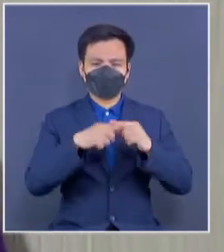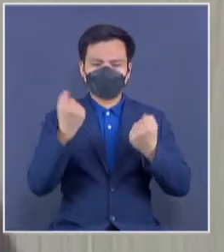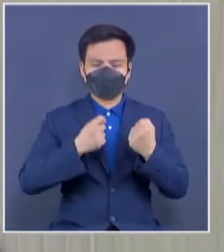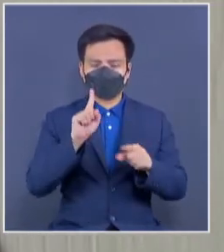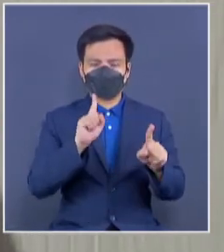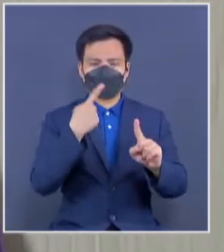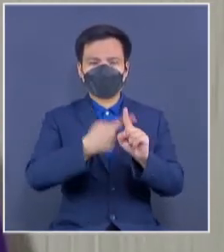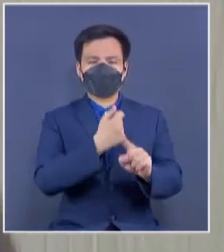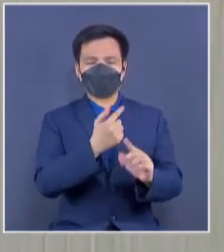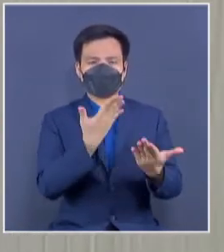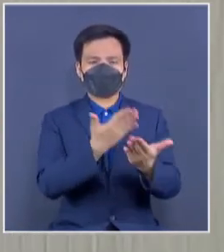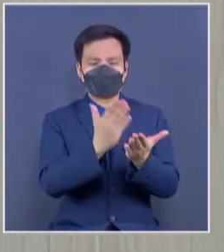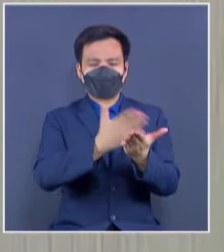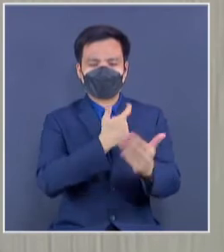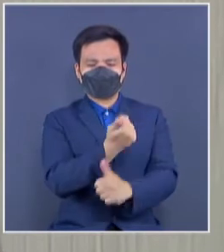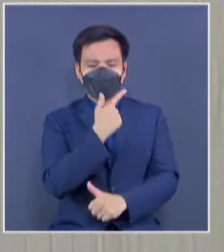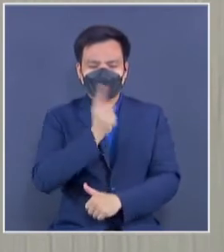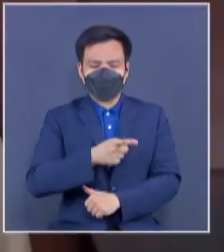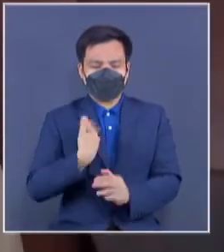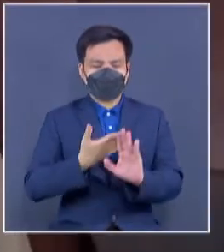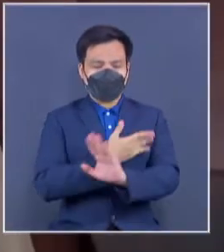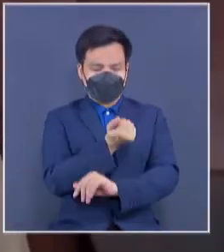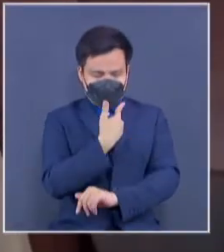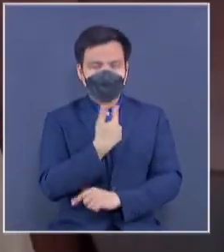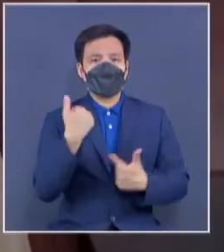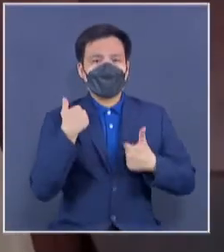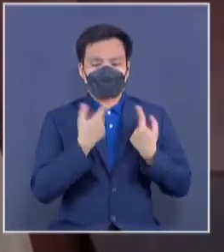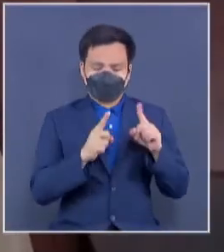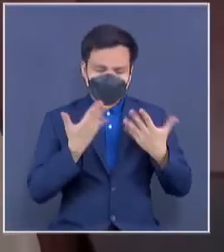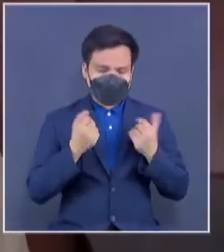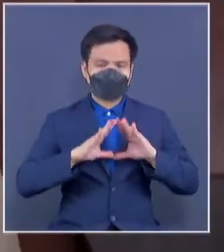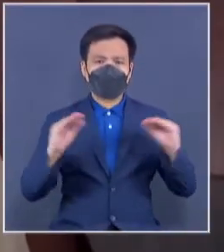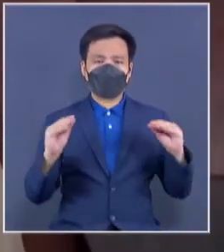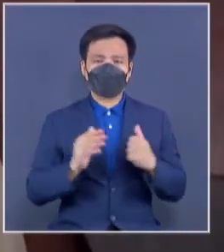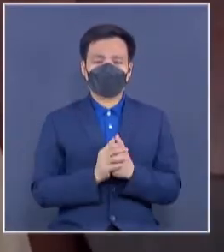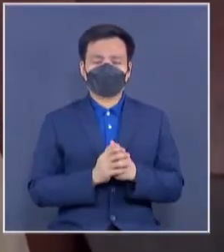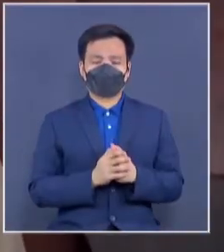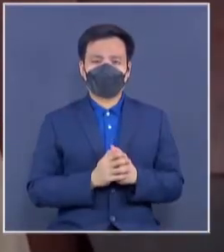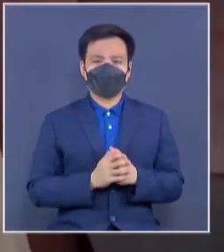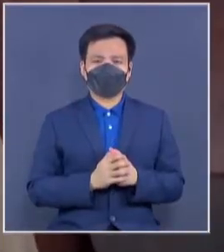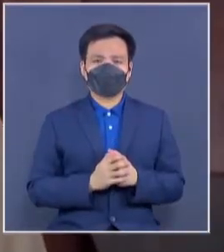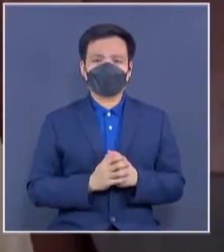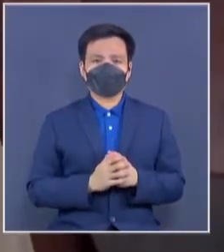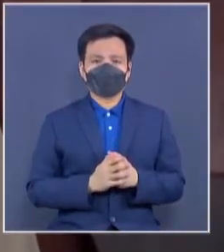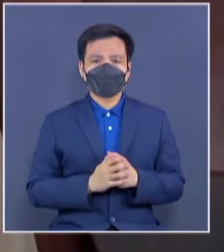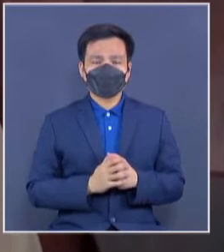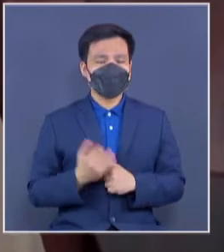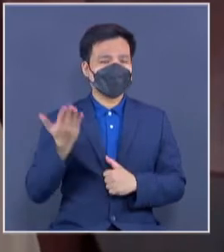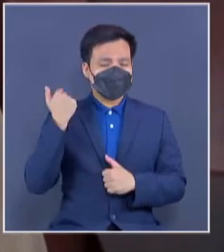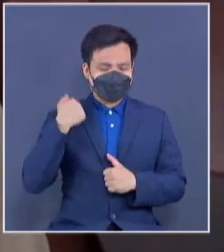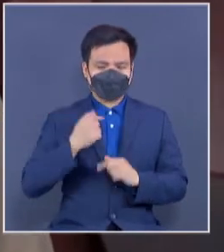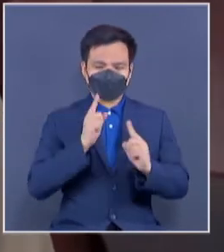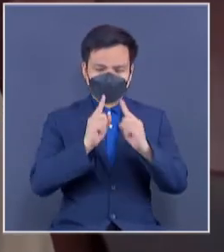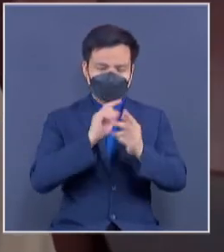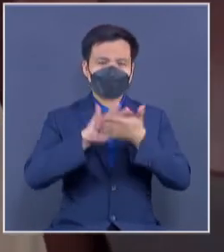แม่มา 5นะคะทีนี้ตำรวจสภ.บางแก้วให้ข้อมูลเพิ่มเติมค่ะบอกว่าก่อนหน้านี้มีทั้งสองฝ่ายเคยจะระจากันแล้ว